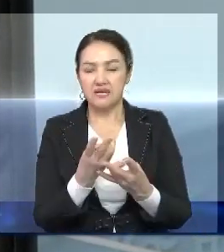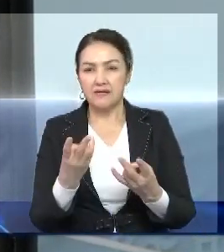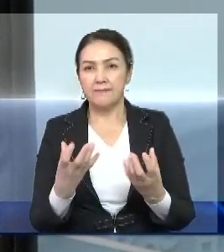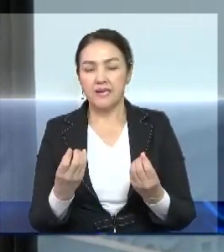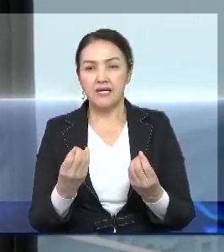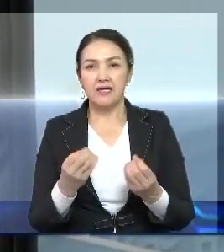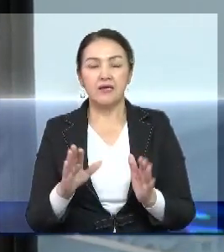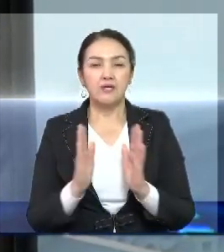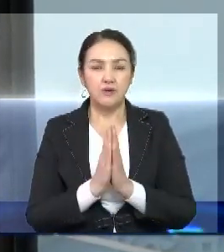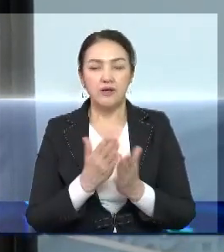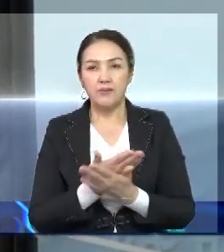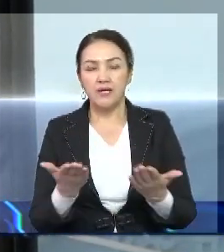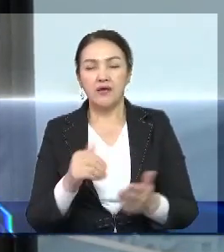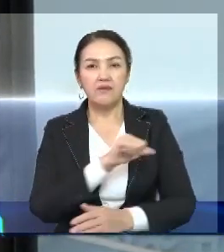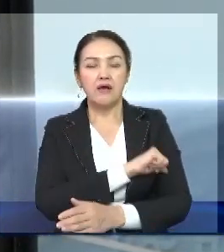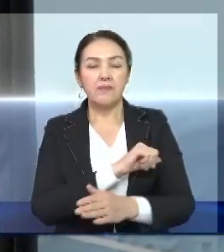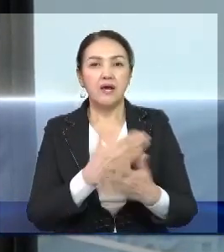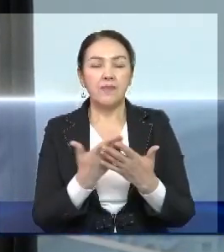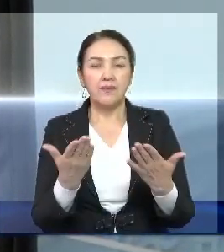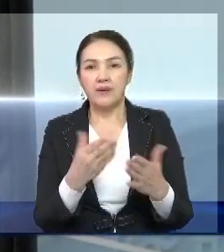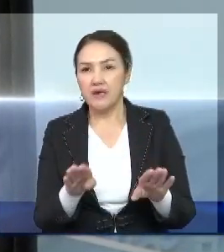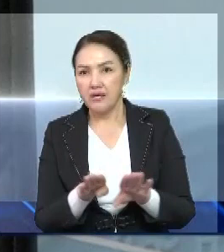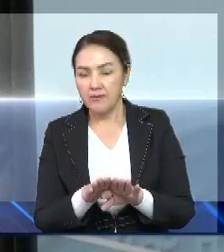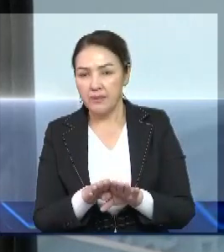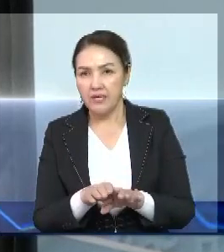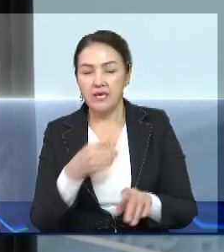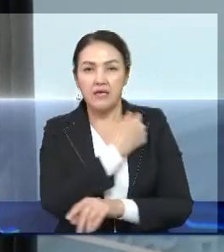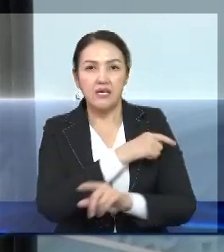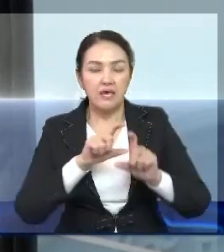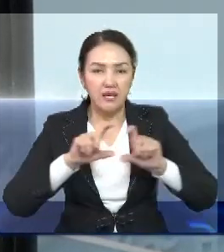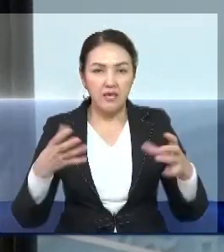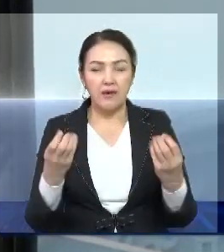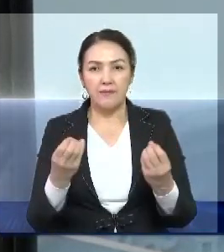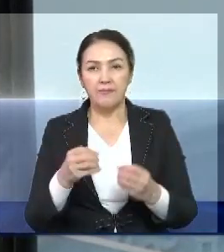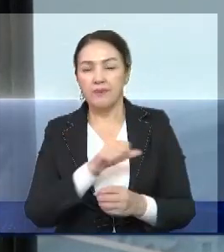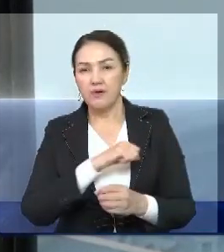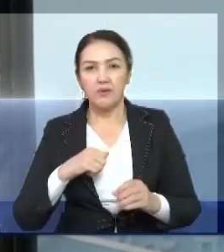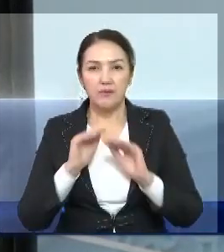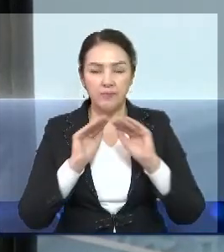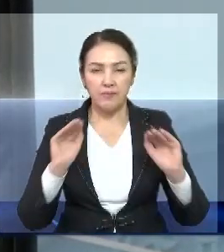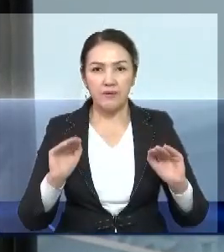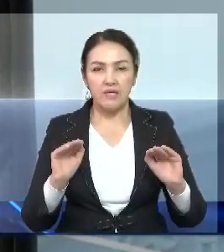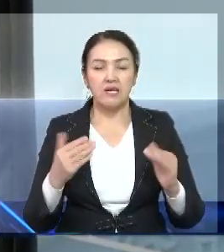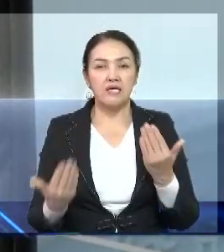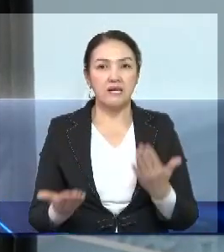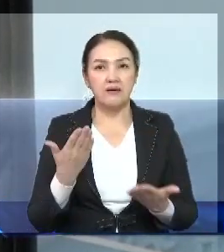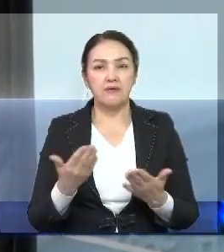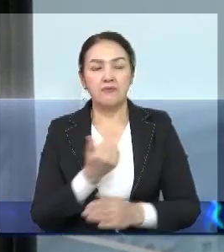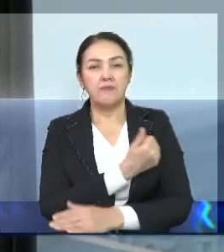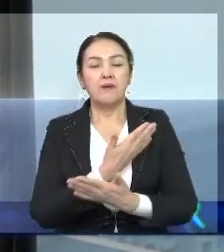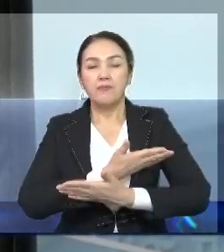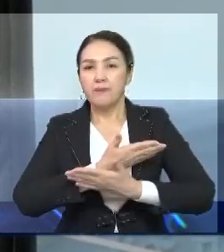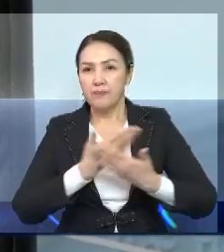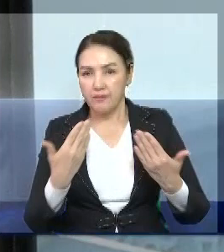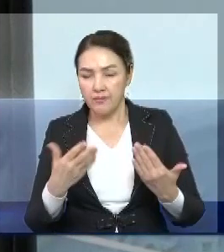да сұраймыз вакцинация алуларыңызды жергілікті жердегі емханаларда және де өз балаларыңыздың егер де вакцинация